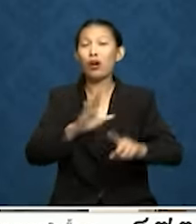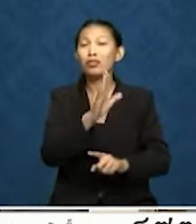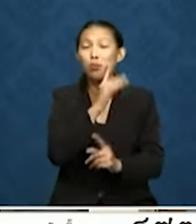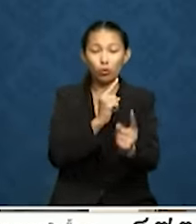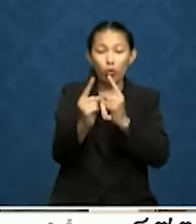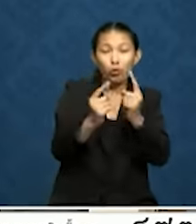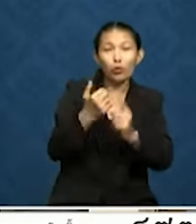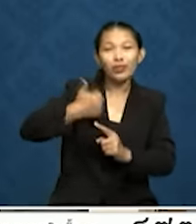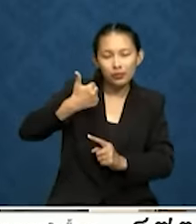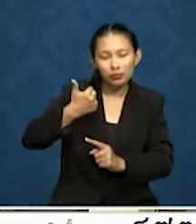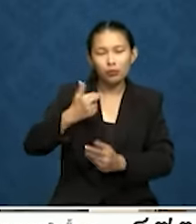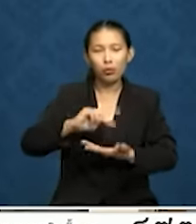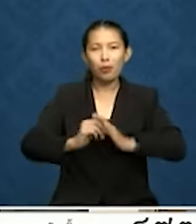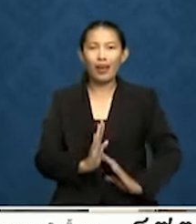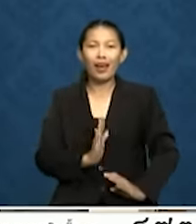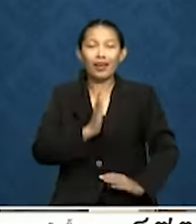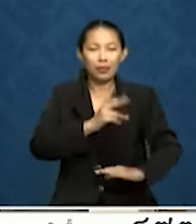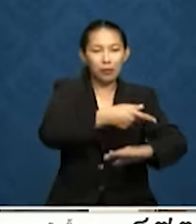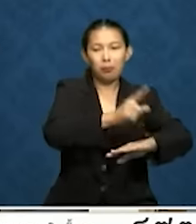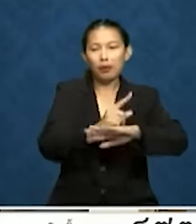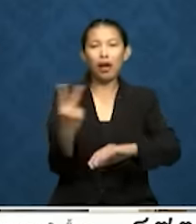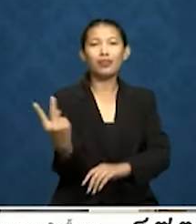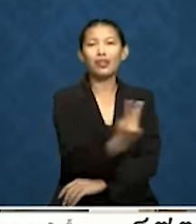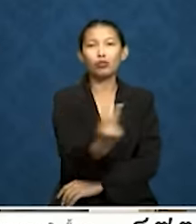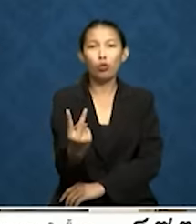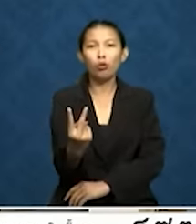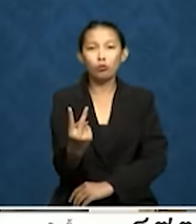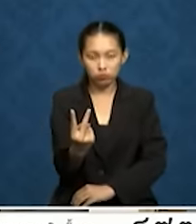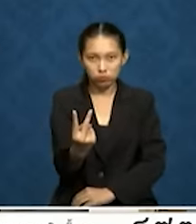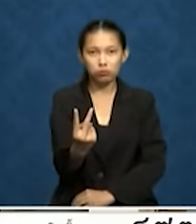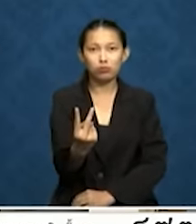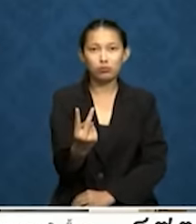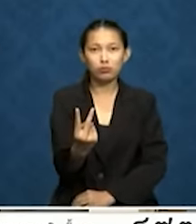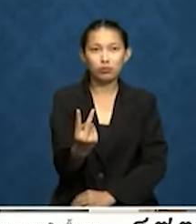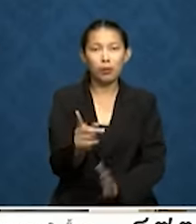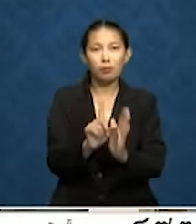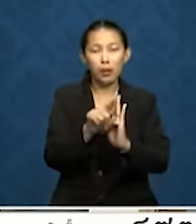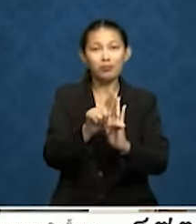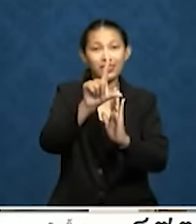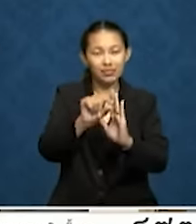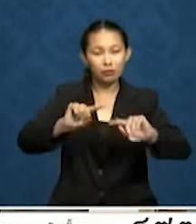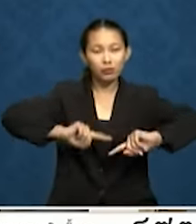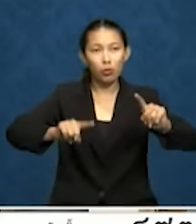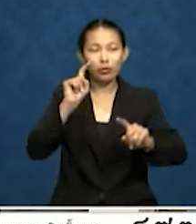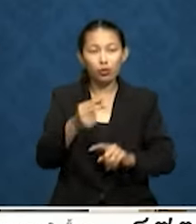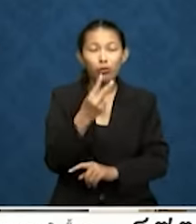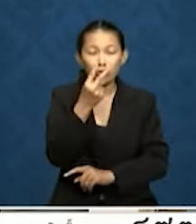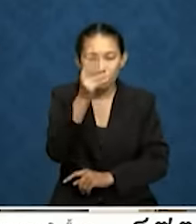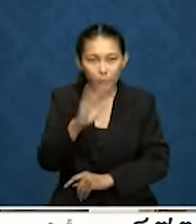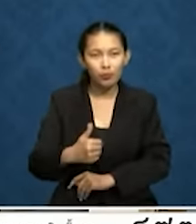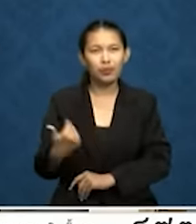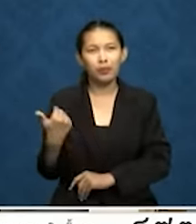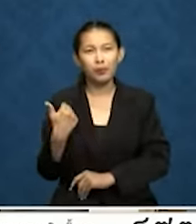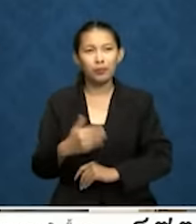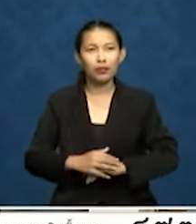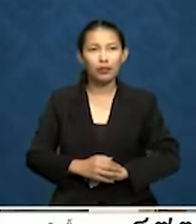ยกันก็ให้เกียรติประธานวิปทั้งสองฝ่ายนะ20นาทีแต่ก็จะดู ท่